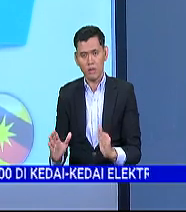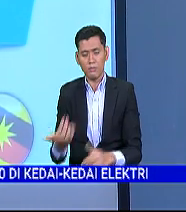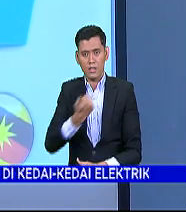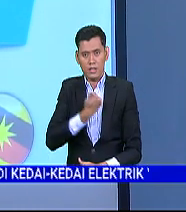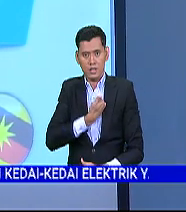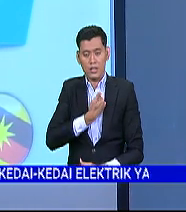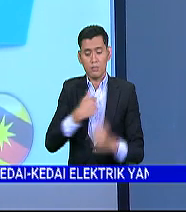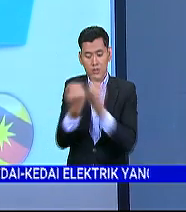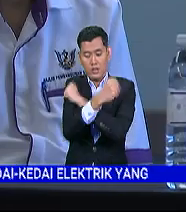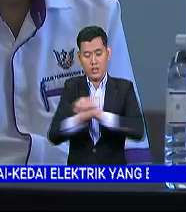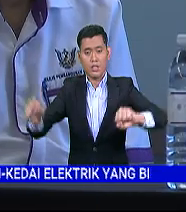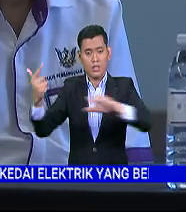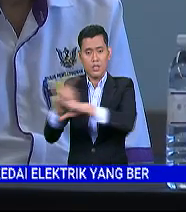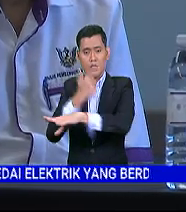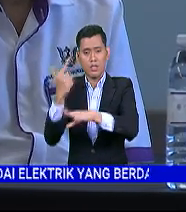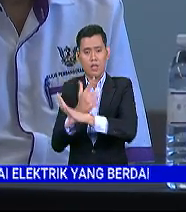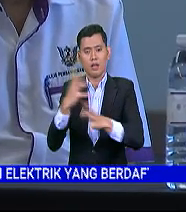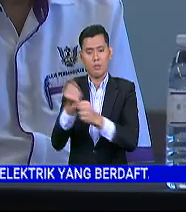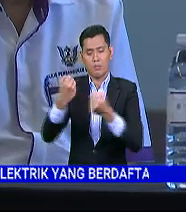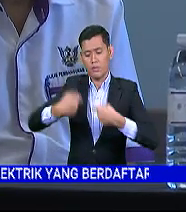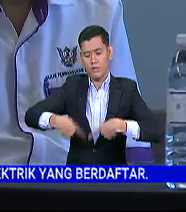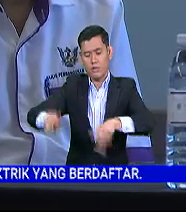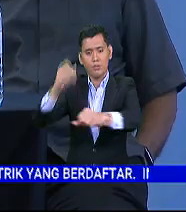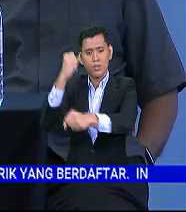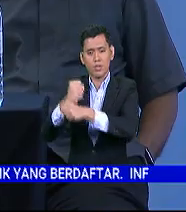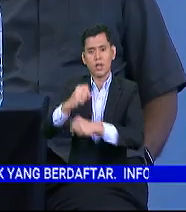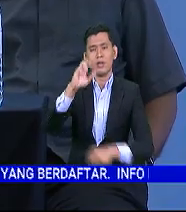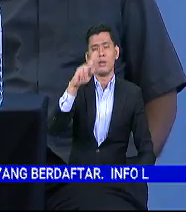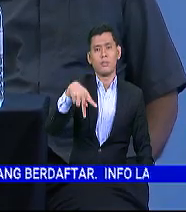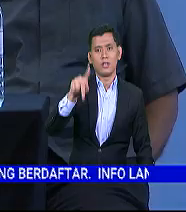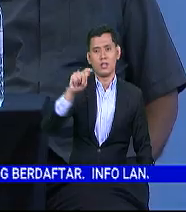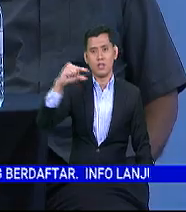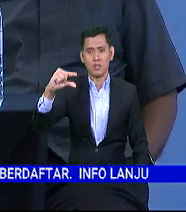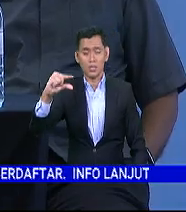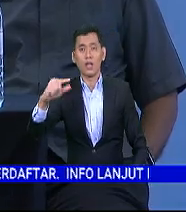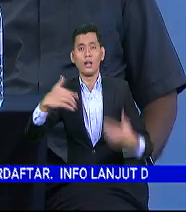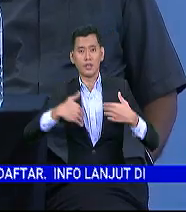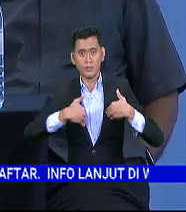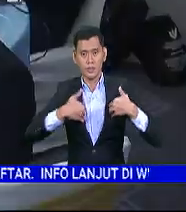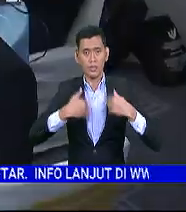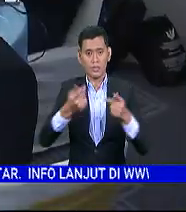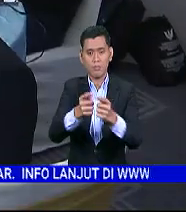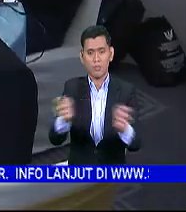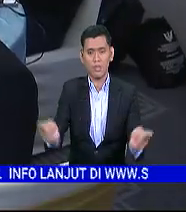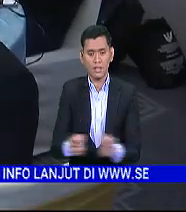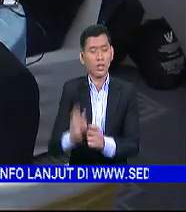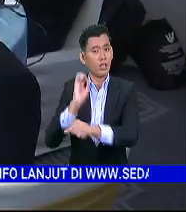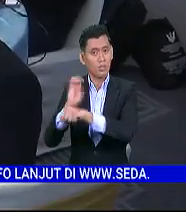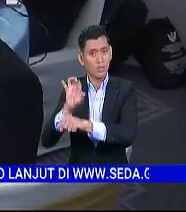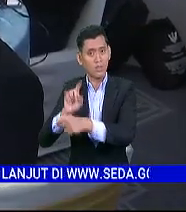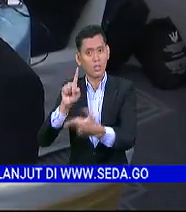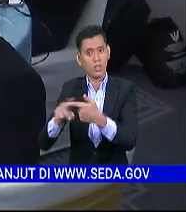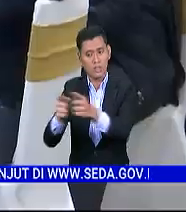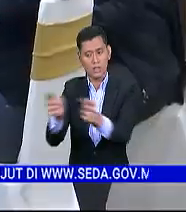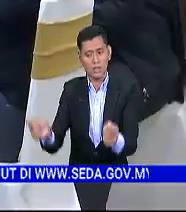bagi membolehkan mereka mendapatkan pekerjaan. Di PTG berkenaan kelak, turut menempatkan ruang kaunseling dan tempat